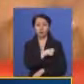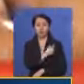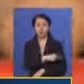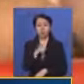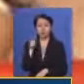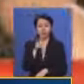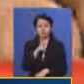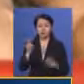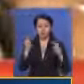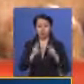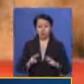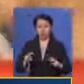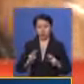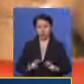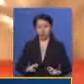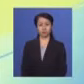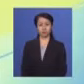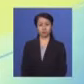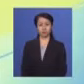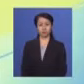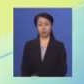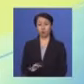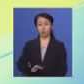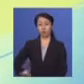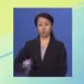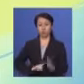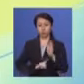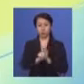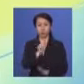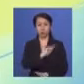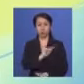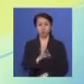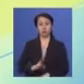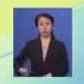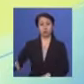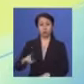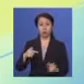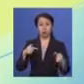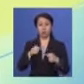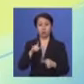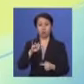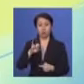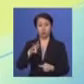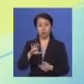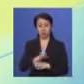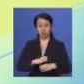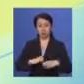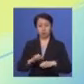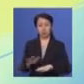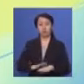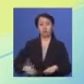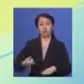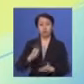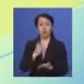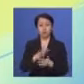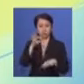наблюдение. Екатерина Белоусова, служба новостей. В области начал работу республиканский противоэпизоотический отряд. Дворы, где